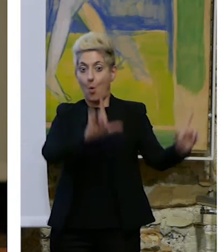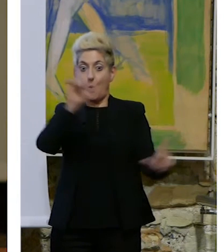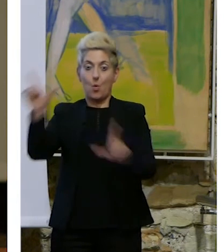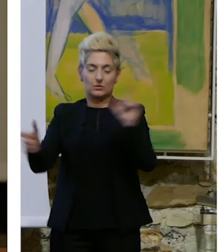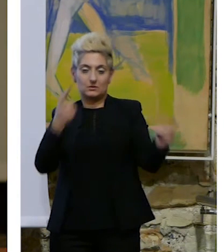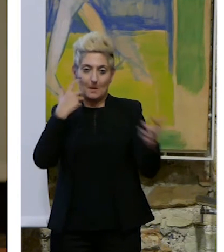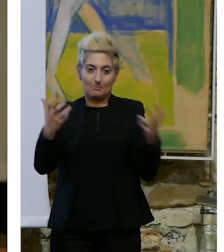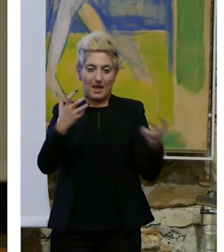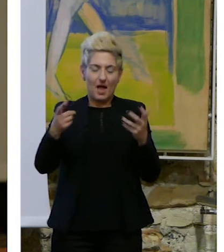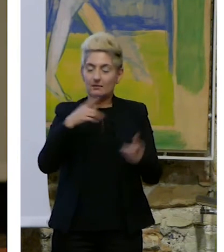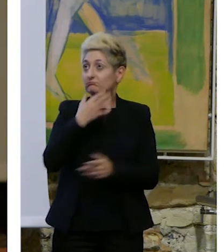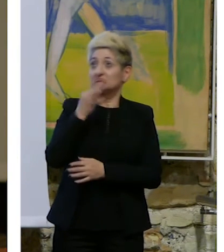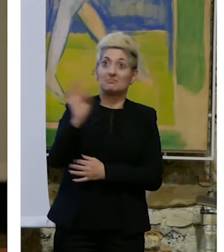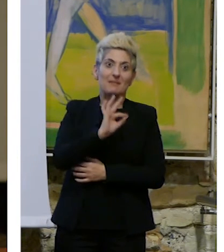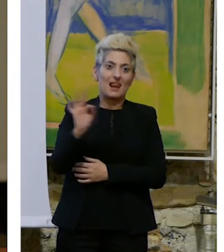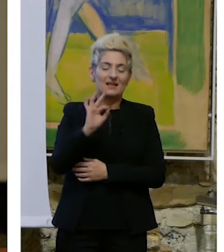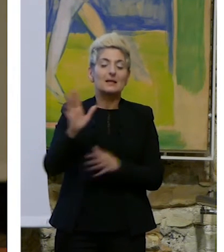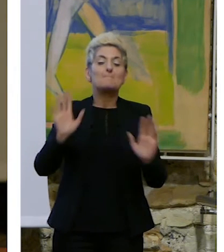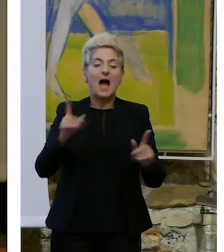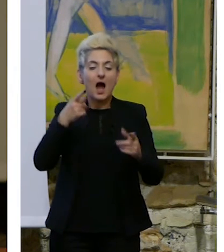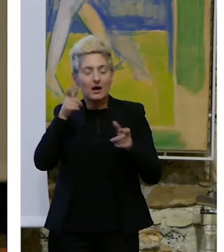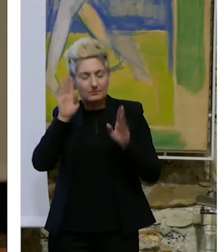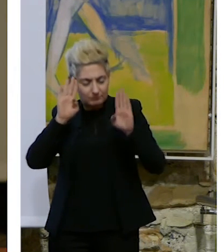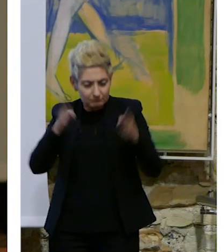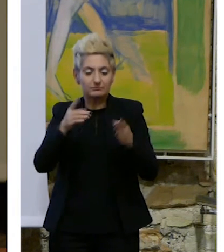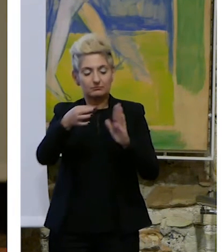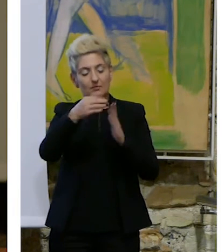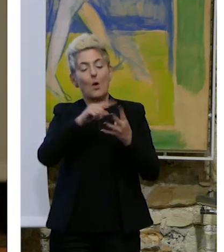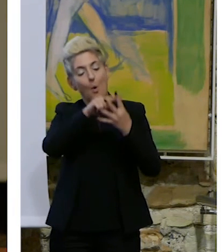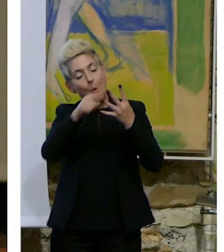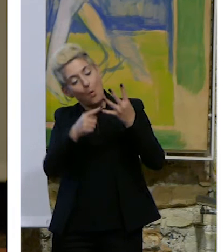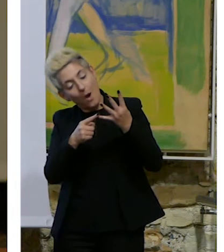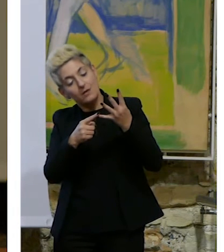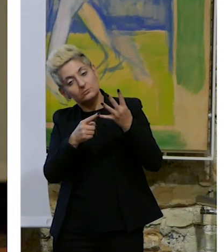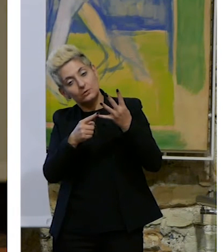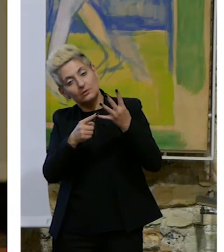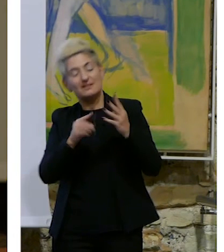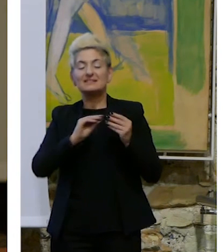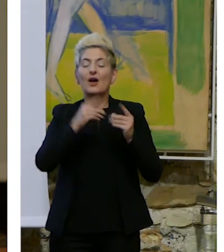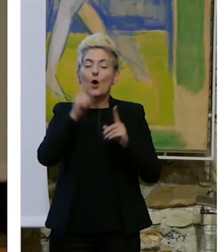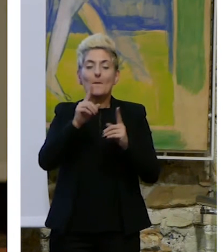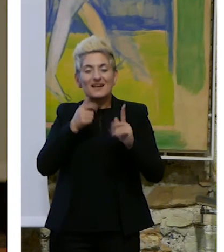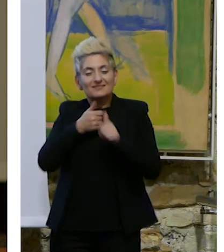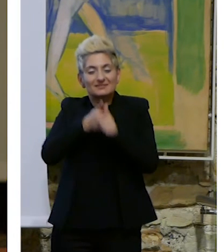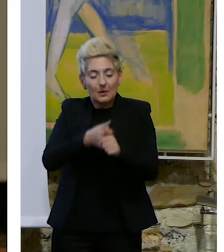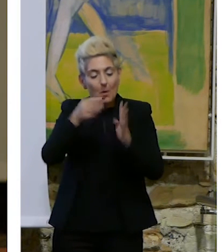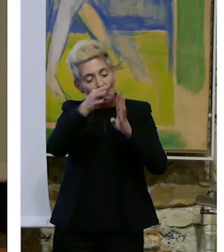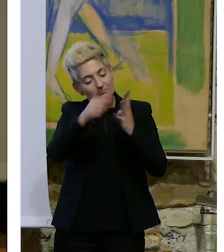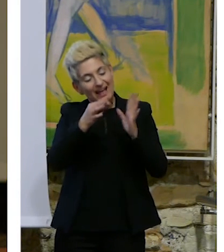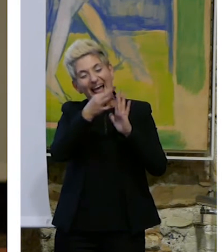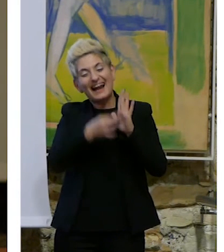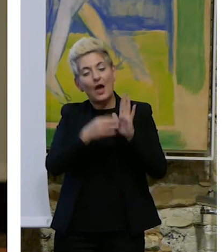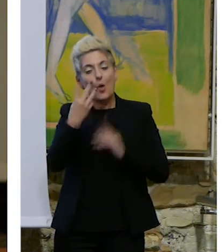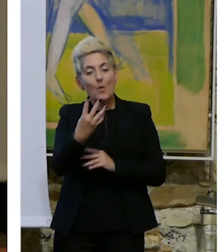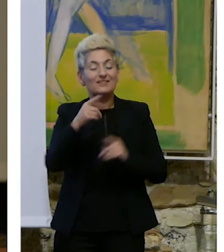a luoghi affascinanti, ma non hanno la specifica complessiva del sistema museale. Voi questa specifica